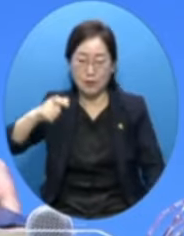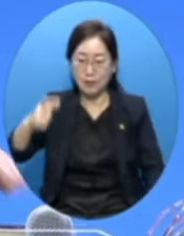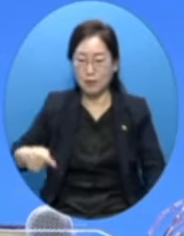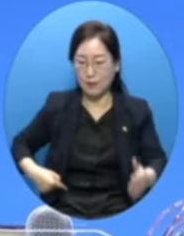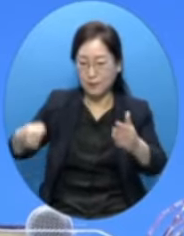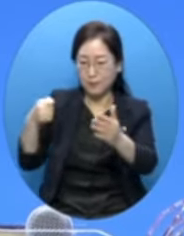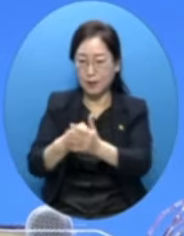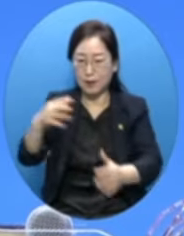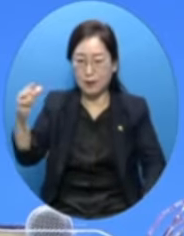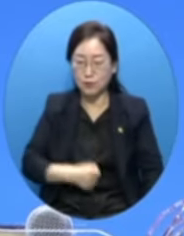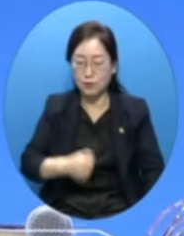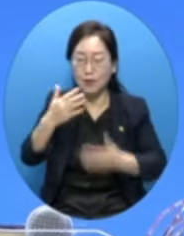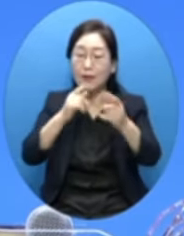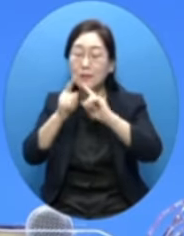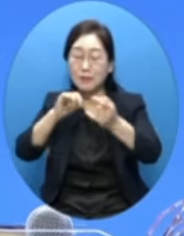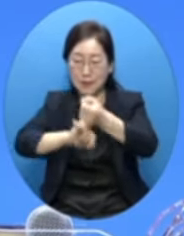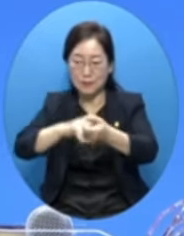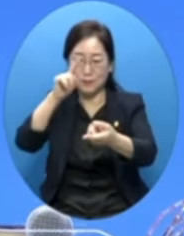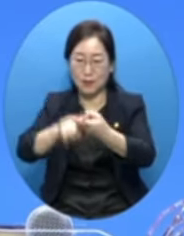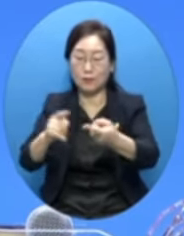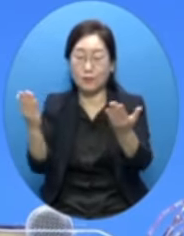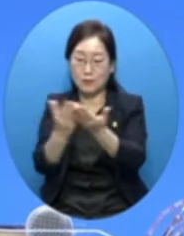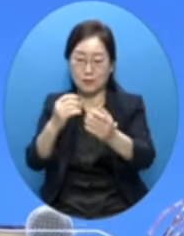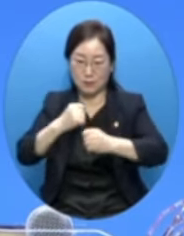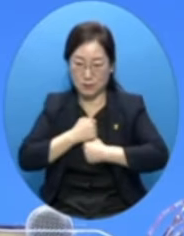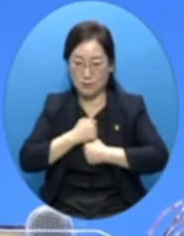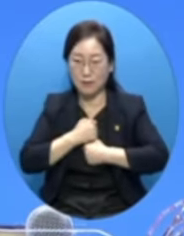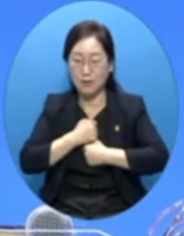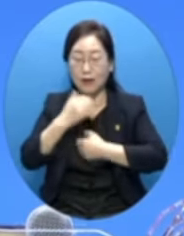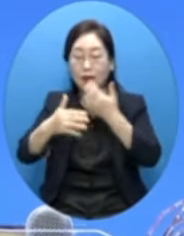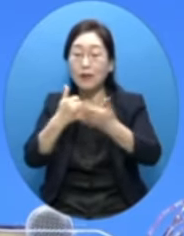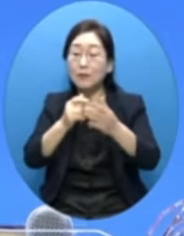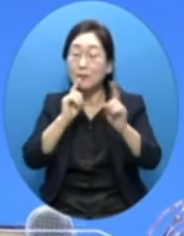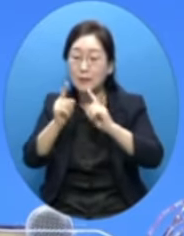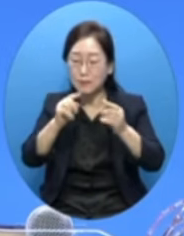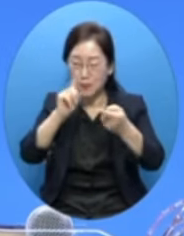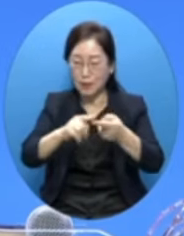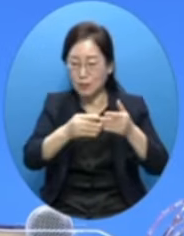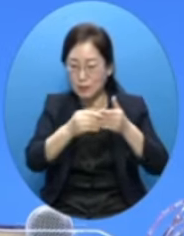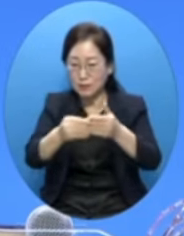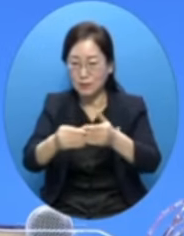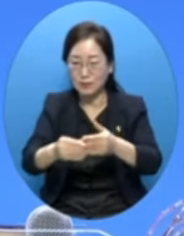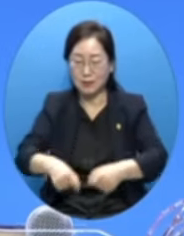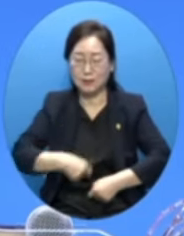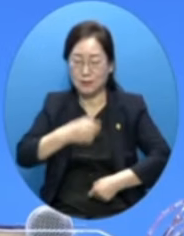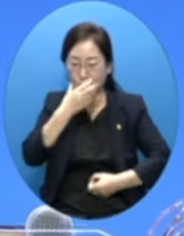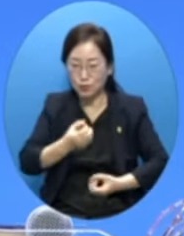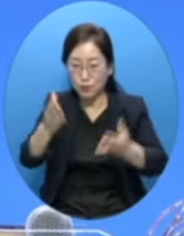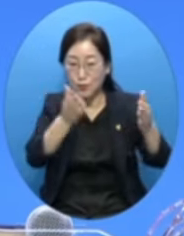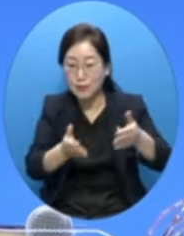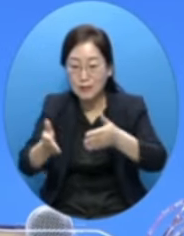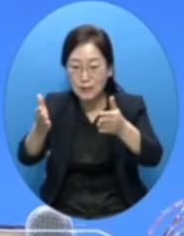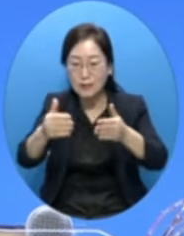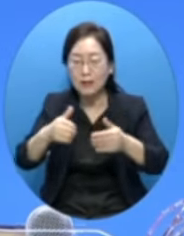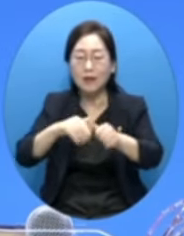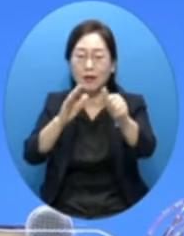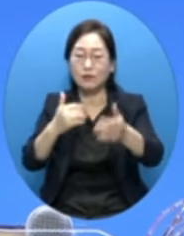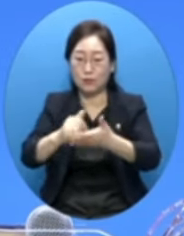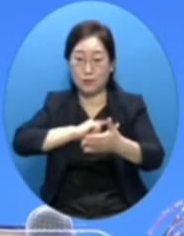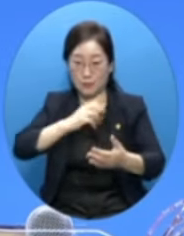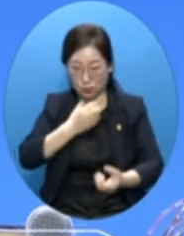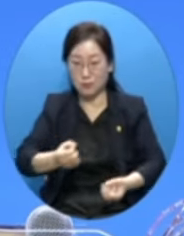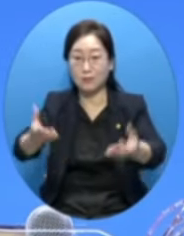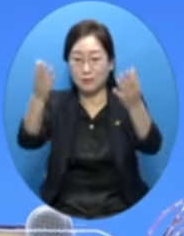담대하여 하나님의 약속의 말씀을 지켜 행하며 주님이 인도하시는 의의 길로 축복의 길로 걸어가는 여러분 모두 되시기를 주님의